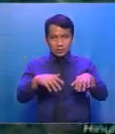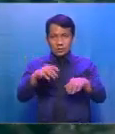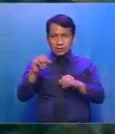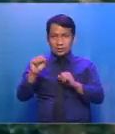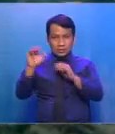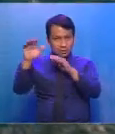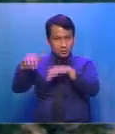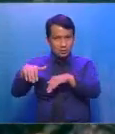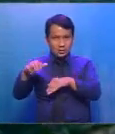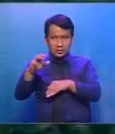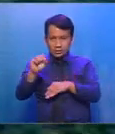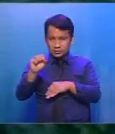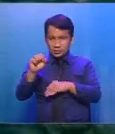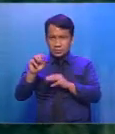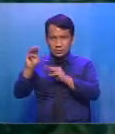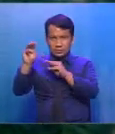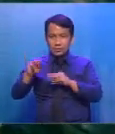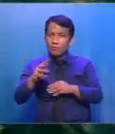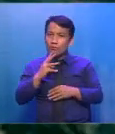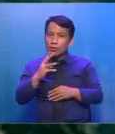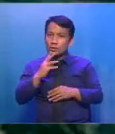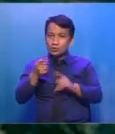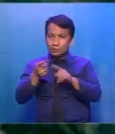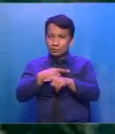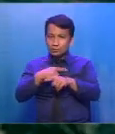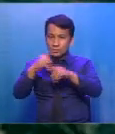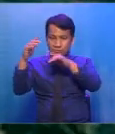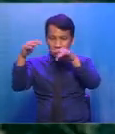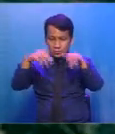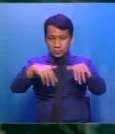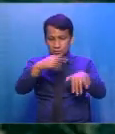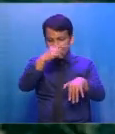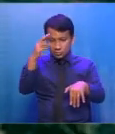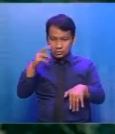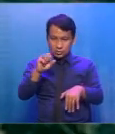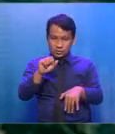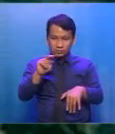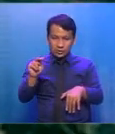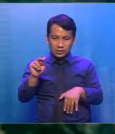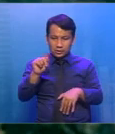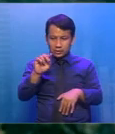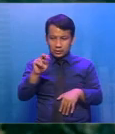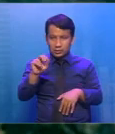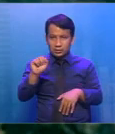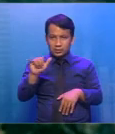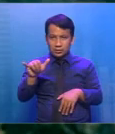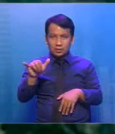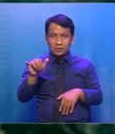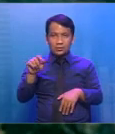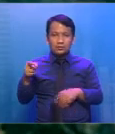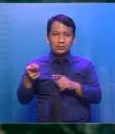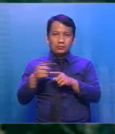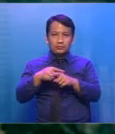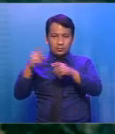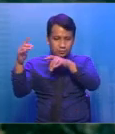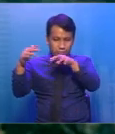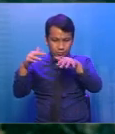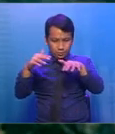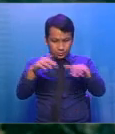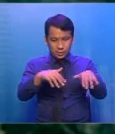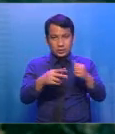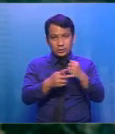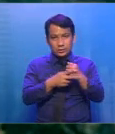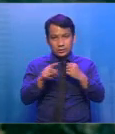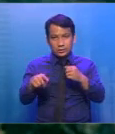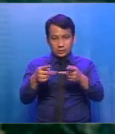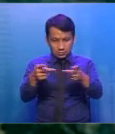Sierra Madre. Tubig po mula sa mga bundok ng Montalban, San Mateo, Tanay. Sila po ay bumababa rito at naiipon